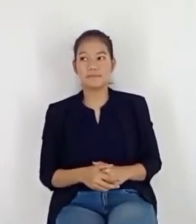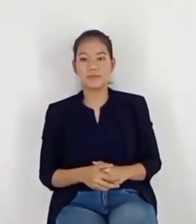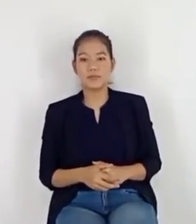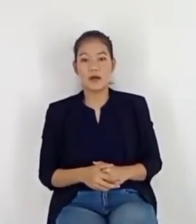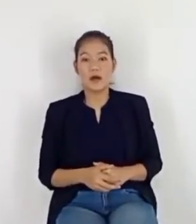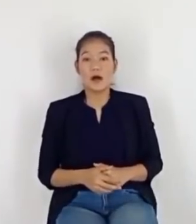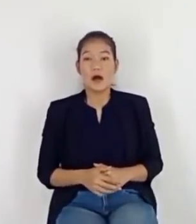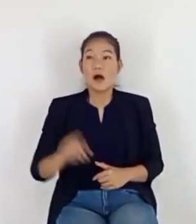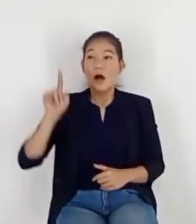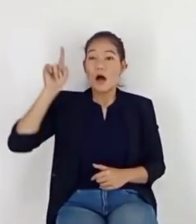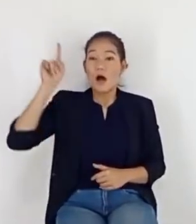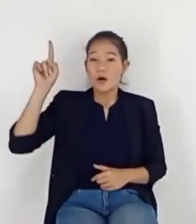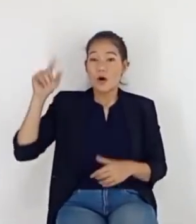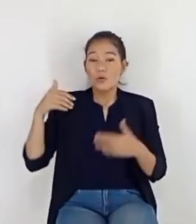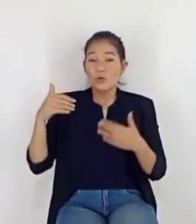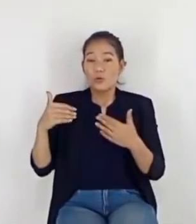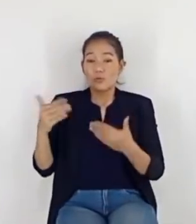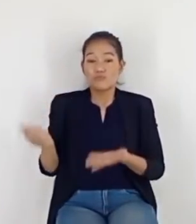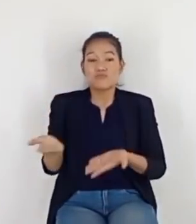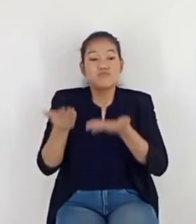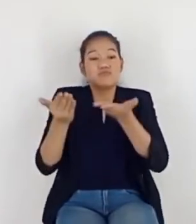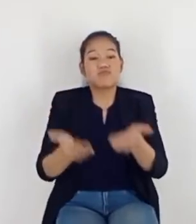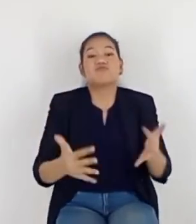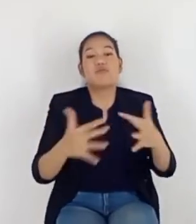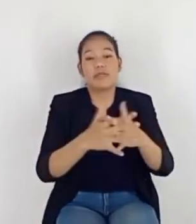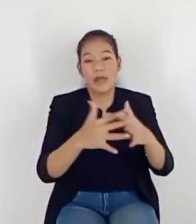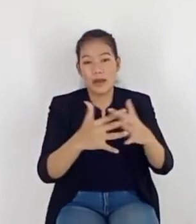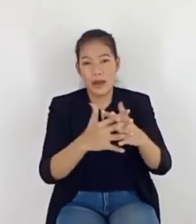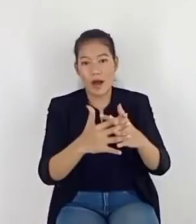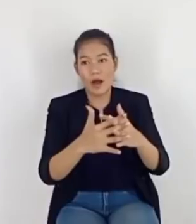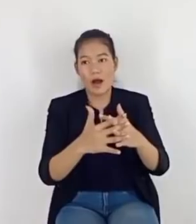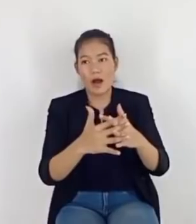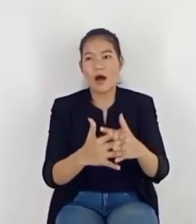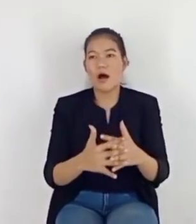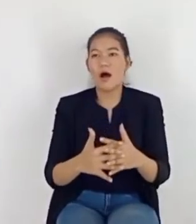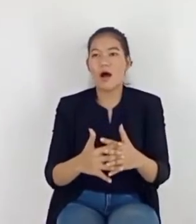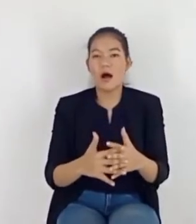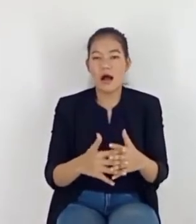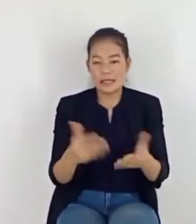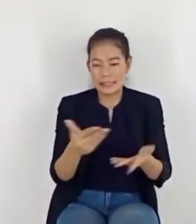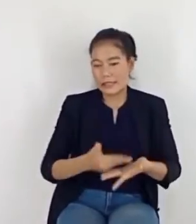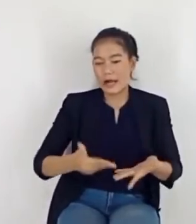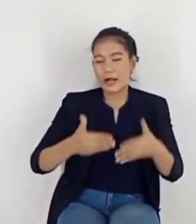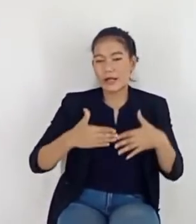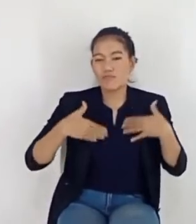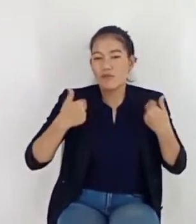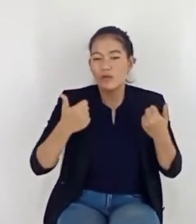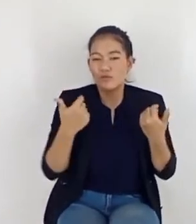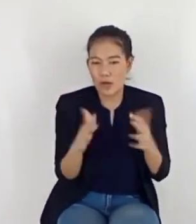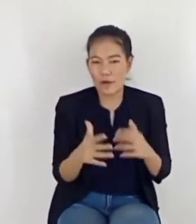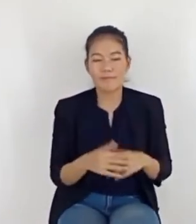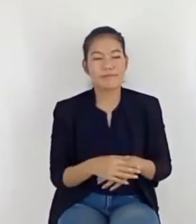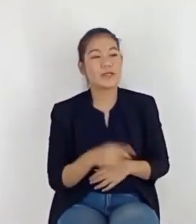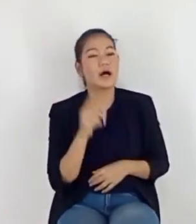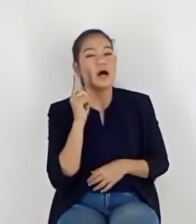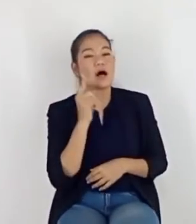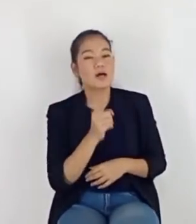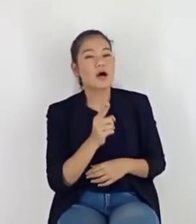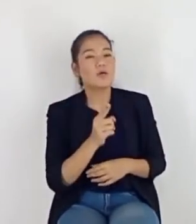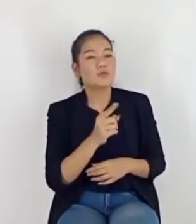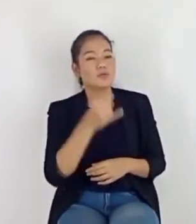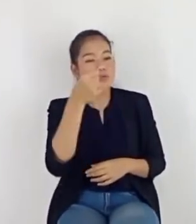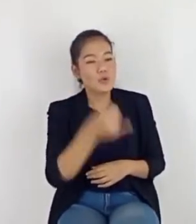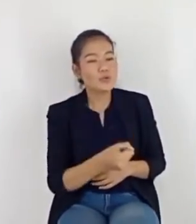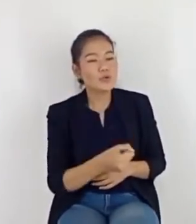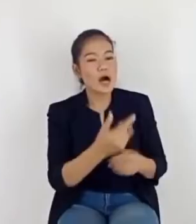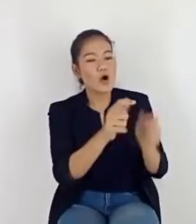Engkau telah berkenan kepada tanahmu, ya Tuhan. Telah memulihkan keadaan Yakub. Engkau telah mengampuni